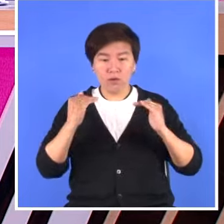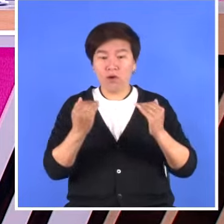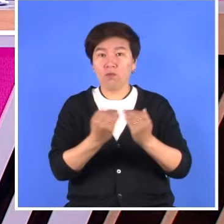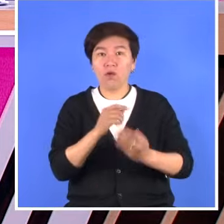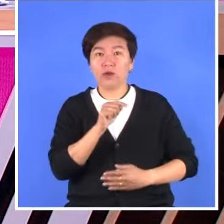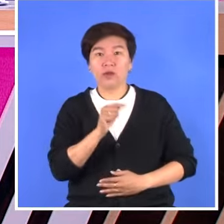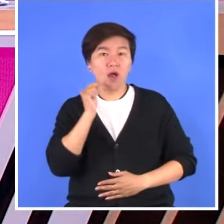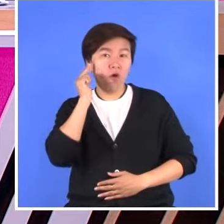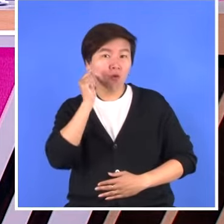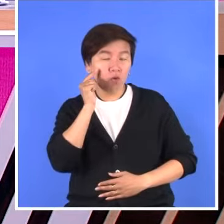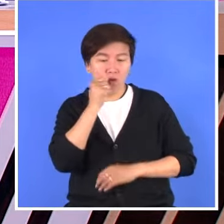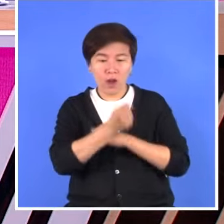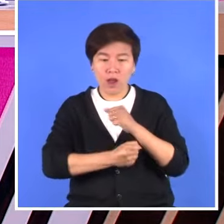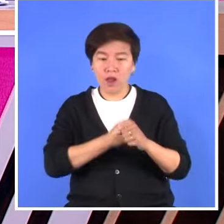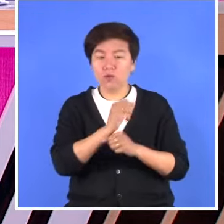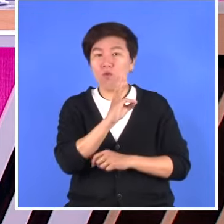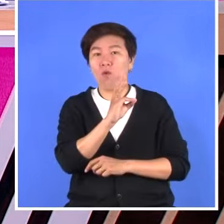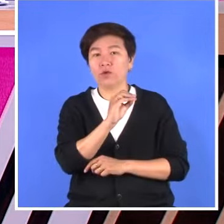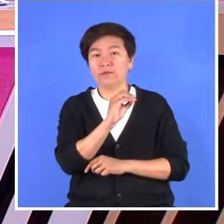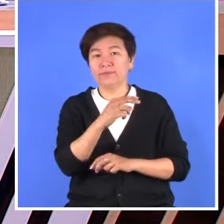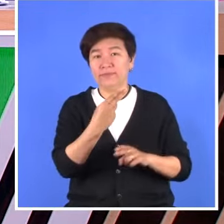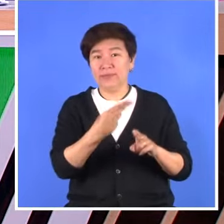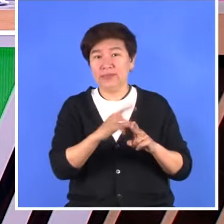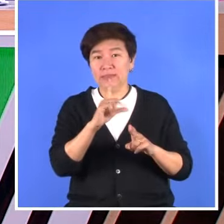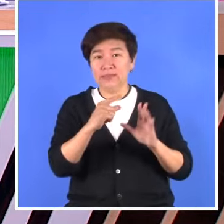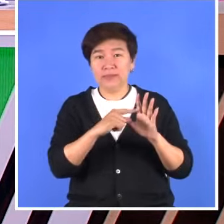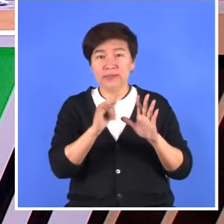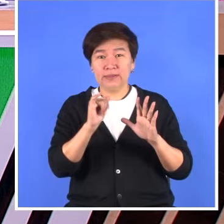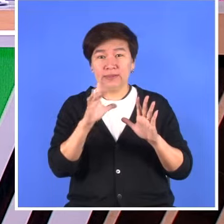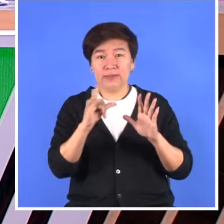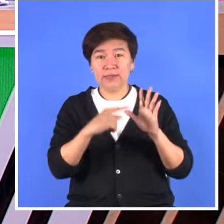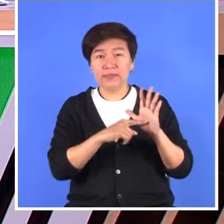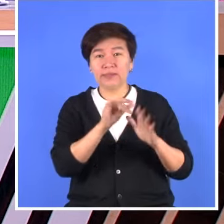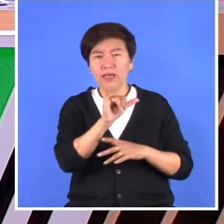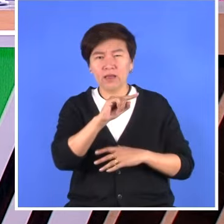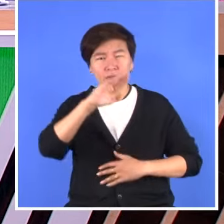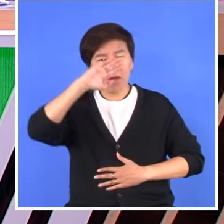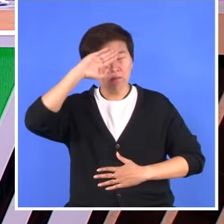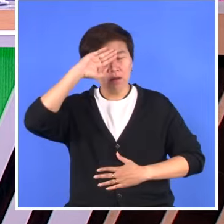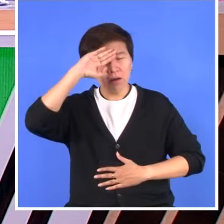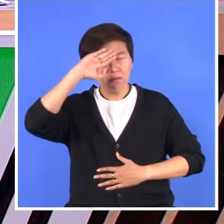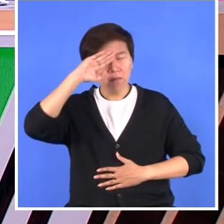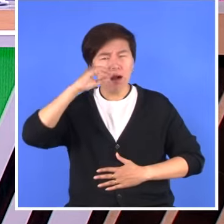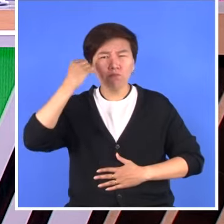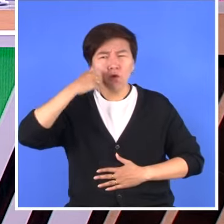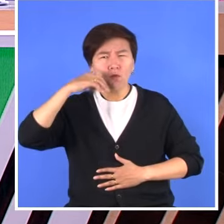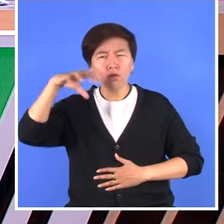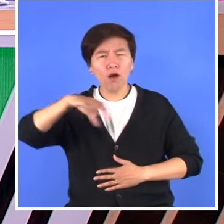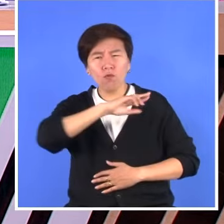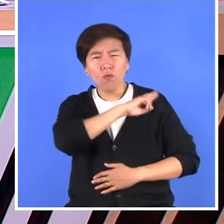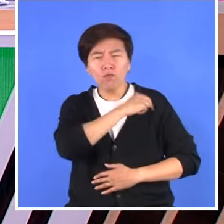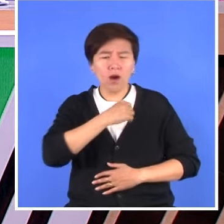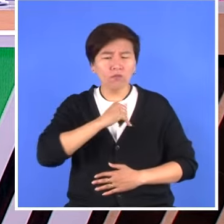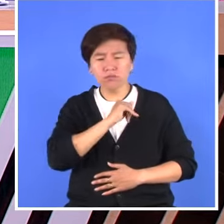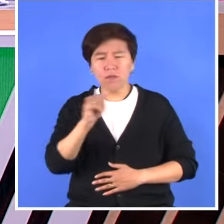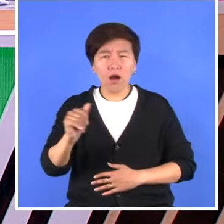มีคุณลุงวัย 60ปีท่านหนึ่งชื่อคุณลุงชาญชัยเธอป่วยนะคะป่วยแล้วก็เข้าออกโรงพยาบาลอยู่เป็นระยะๆะ